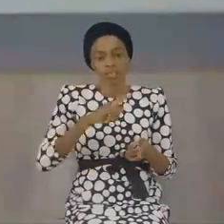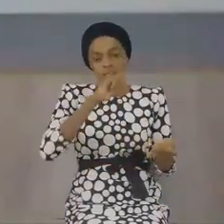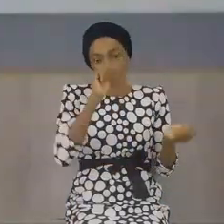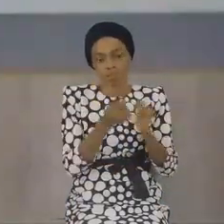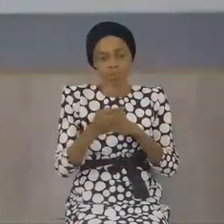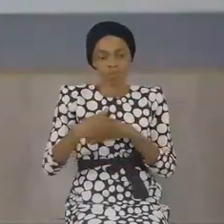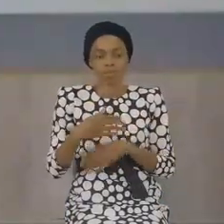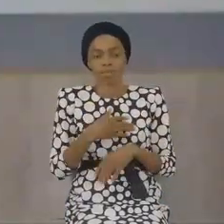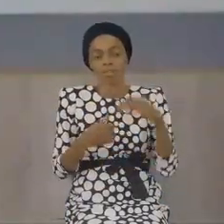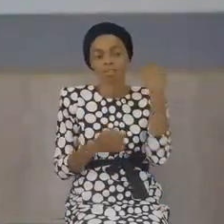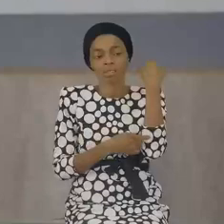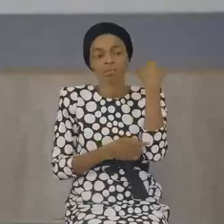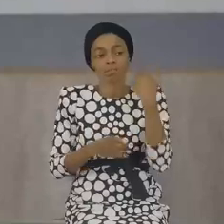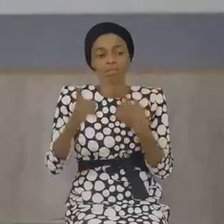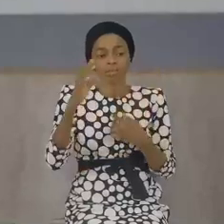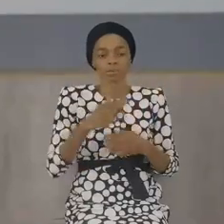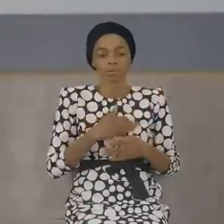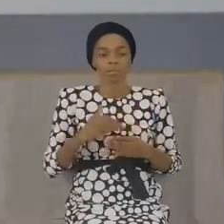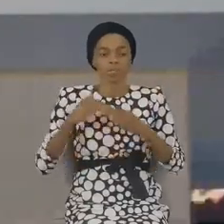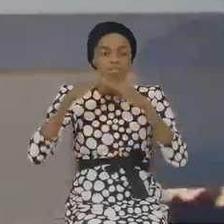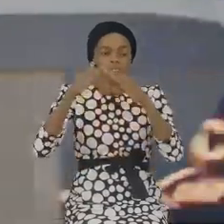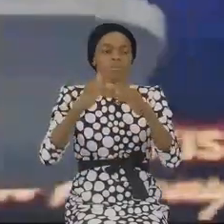provoquer le Saint d'Israël.